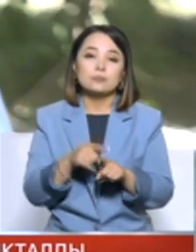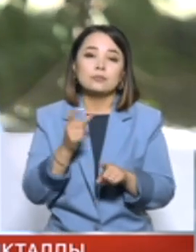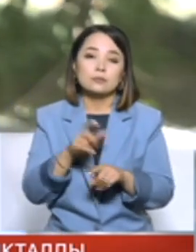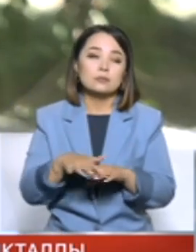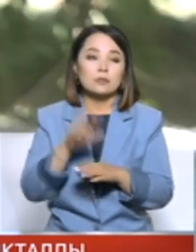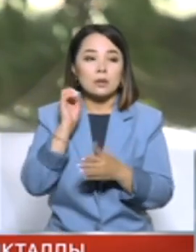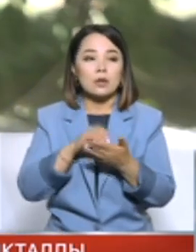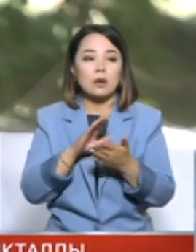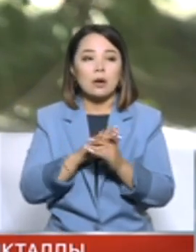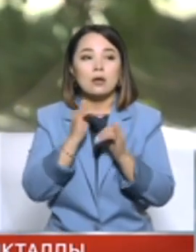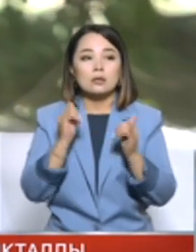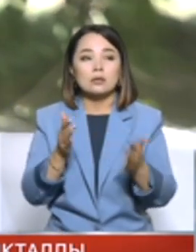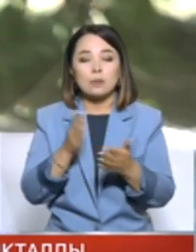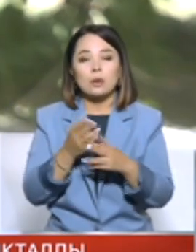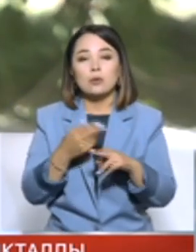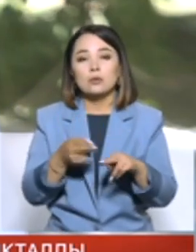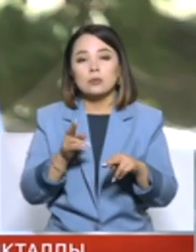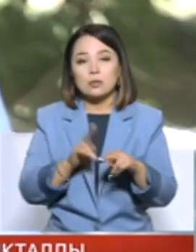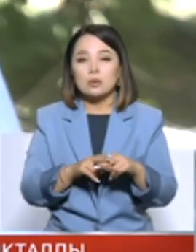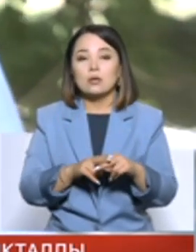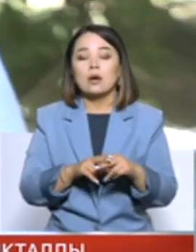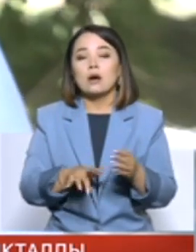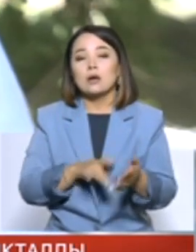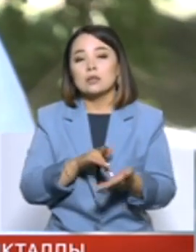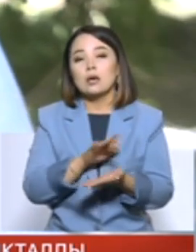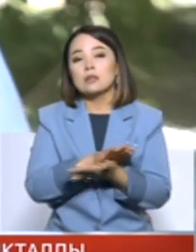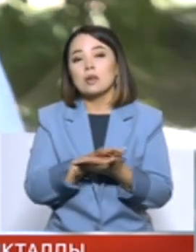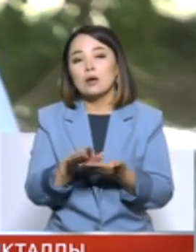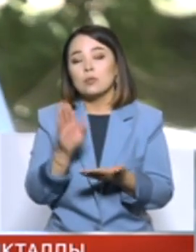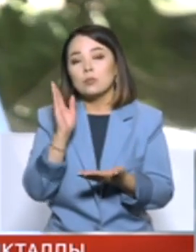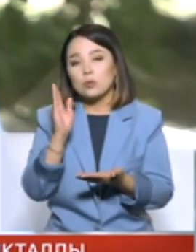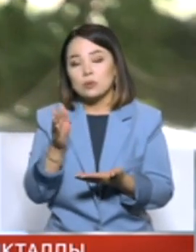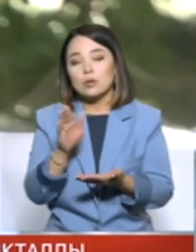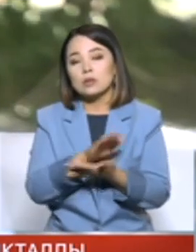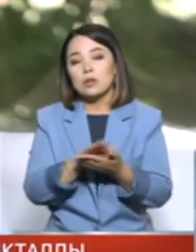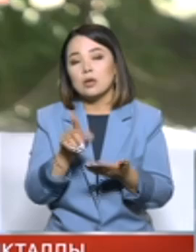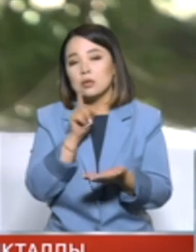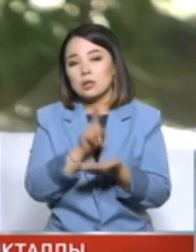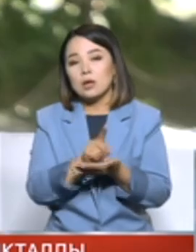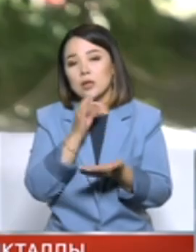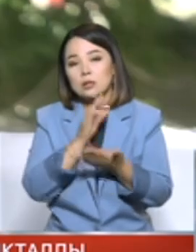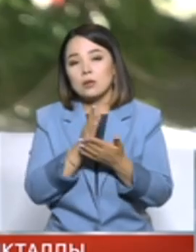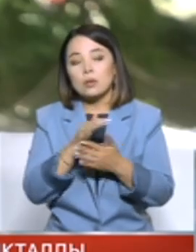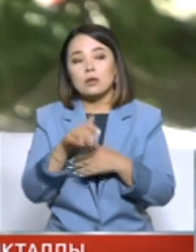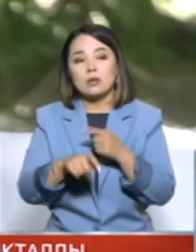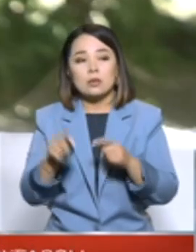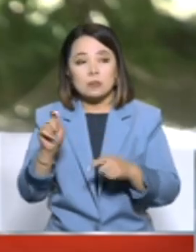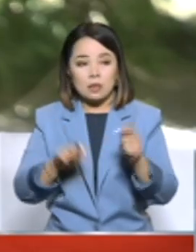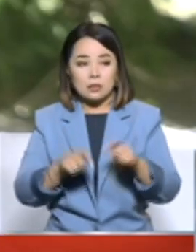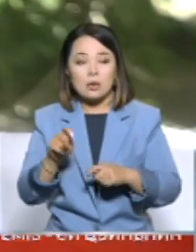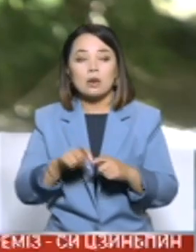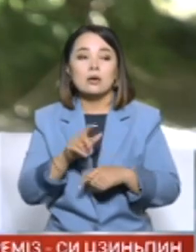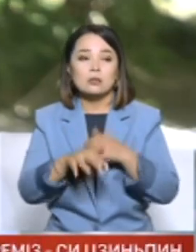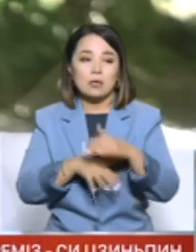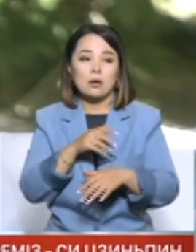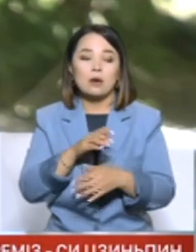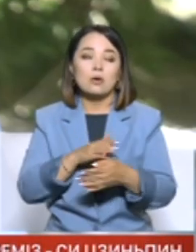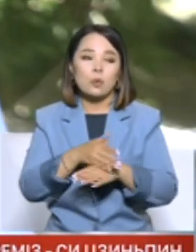халық саны да артып келеді. Сондықтан қаланың таза болуы, ұқыпты болуы ол келген бізге қонақтарға да